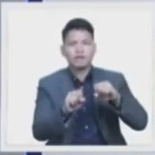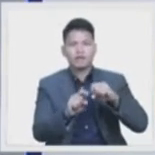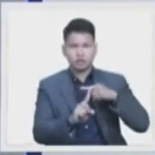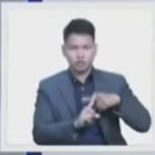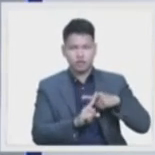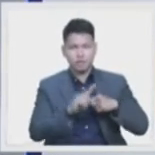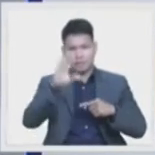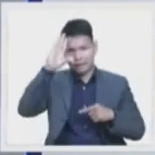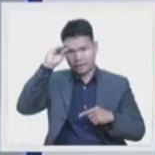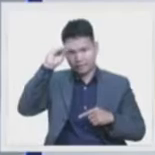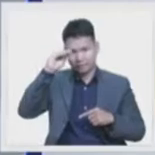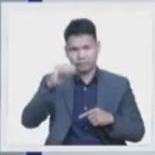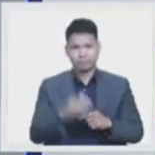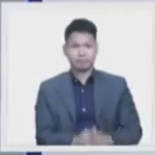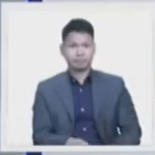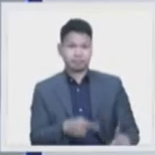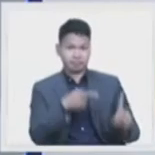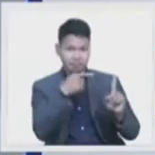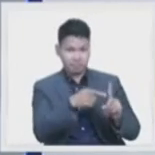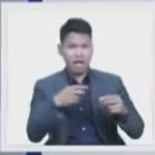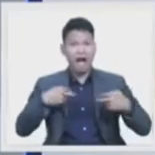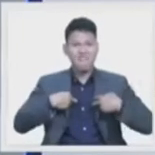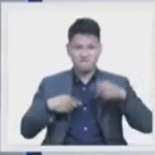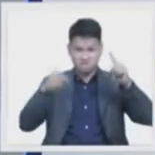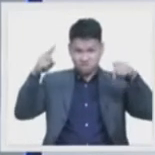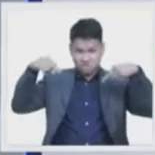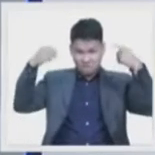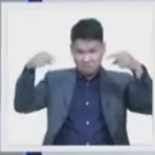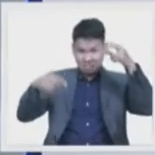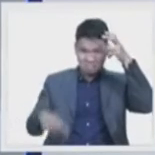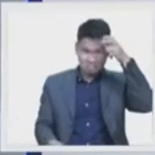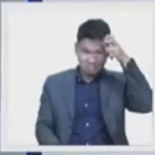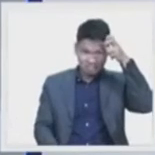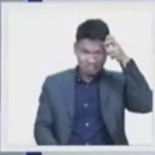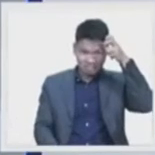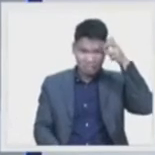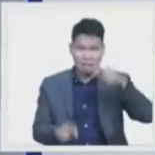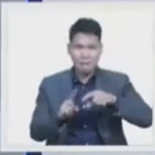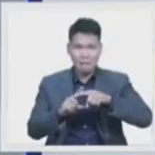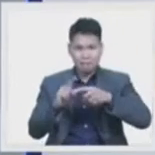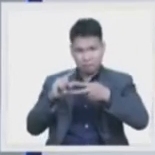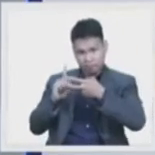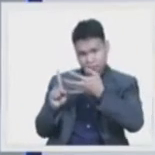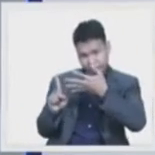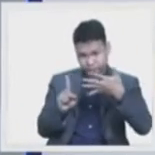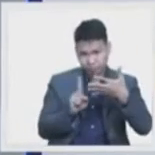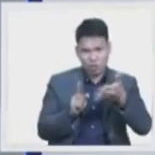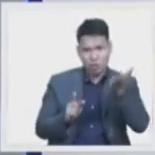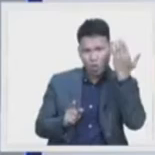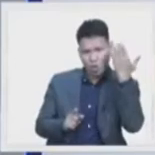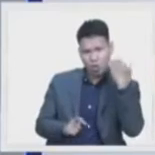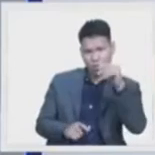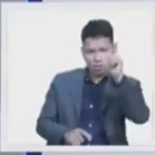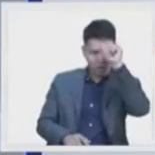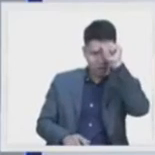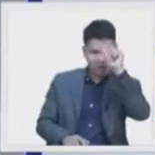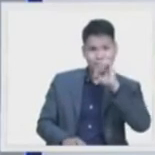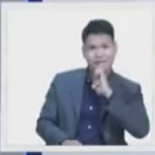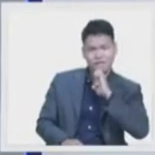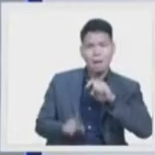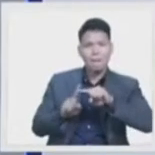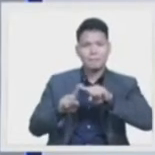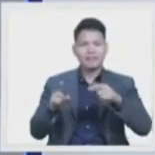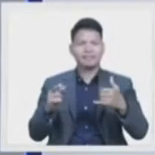siya successful sa pag-ilad sa una natong ginikanan. Apan salamat kay ang Dios